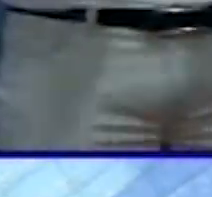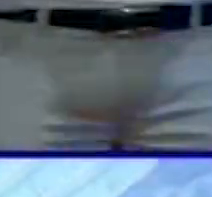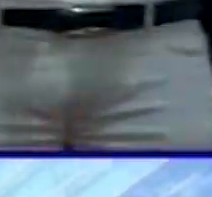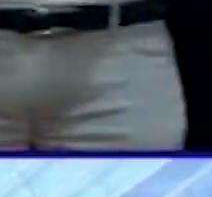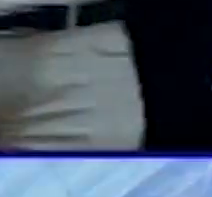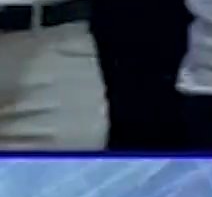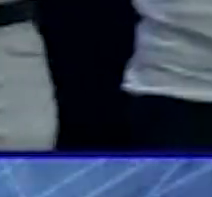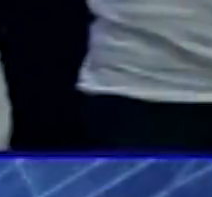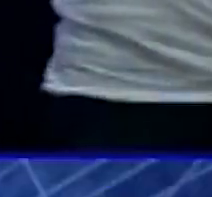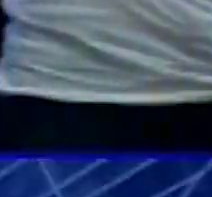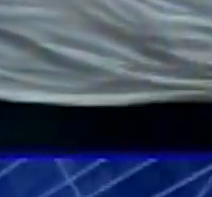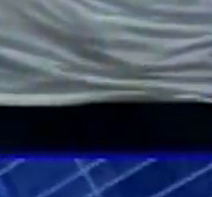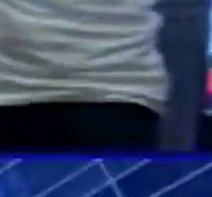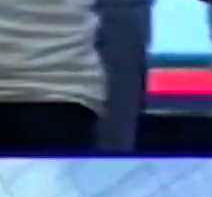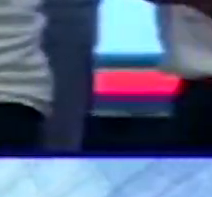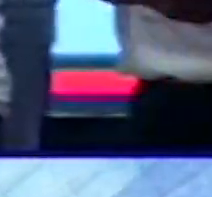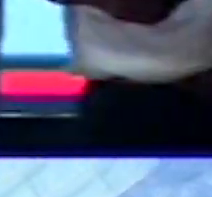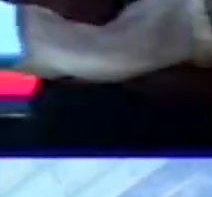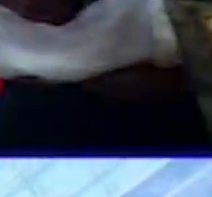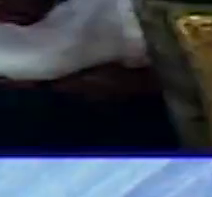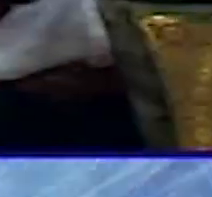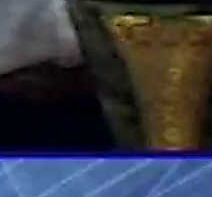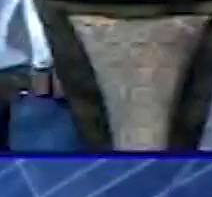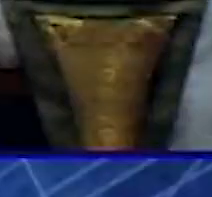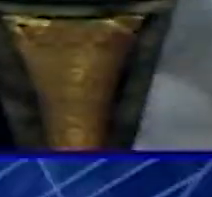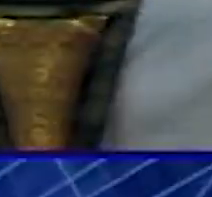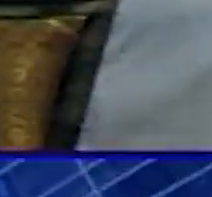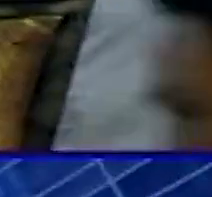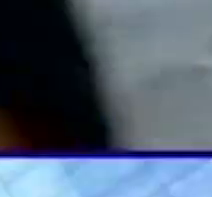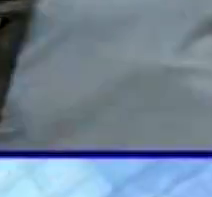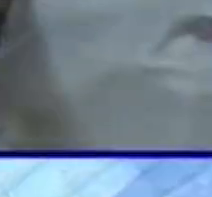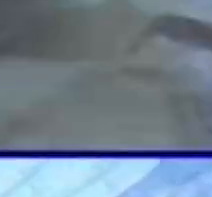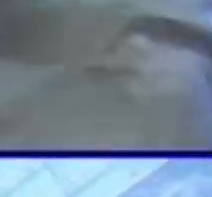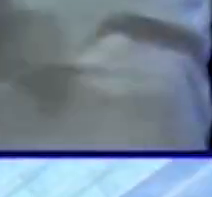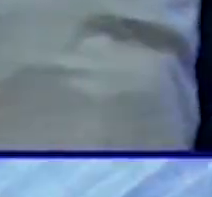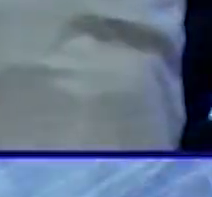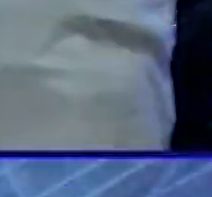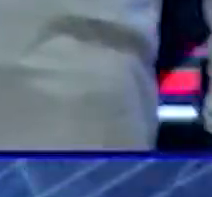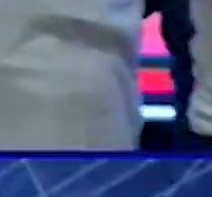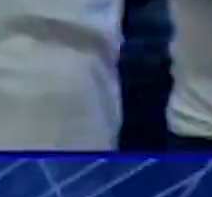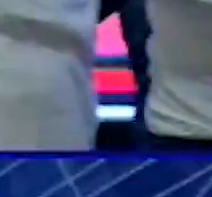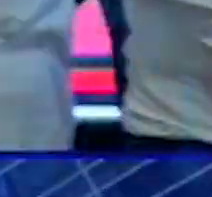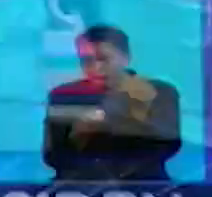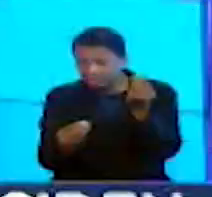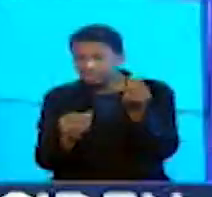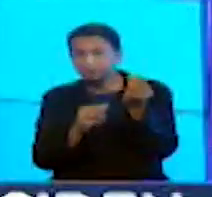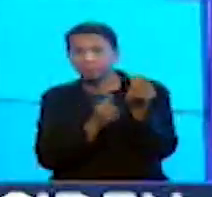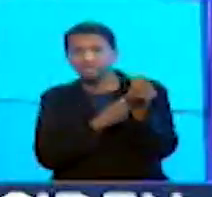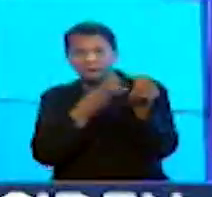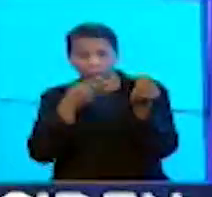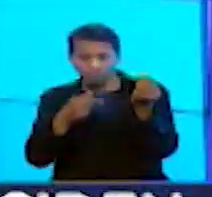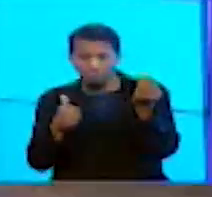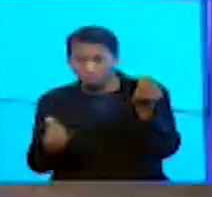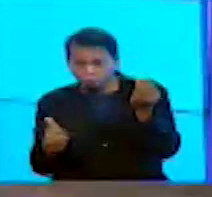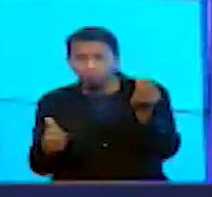pasti akan dipertimbangkan, dan mereka pasti adalah putra-putri terbaik. Baik, Bang